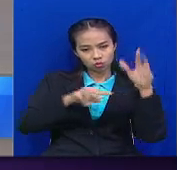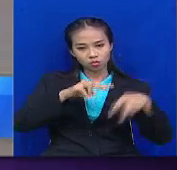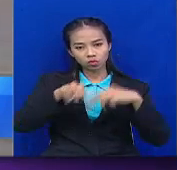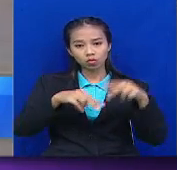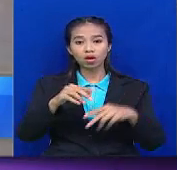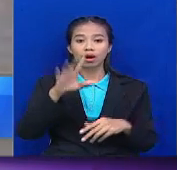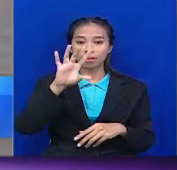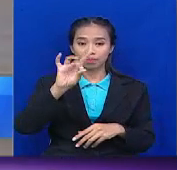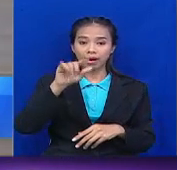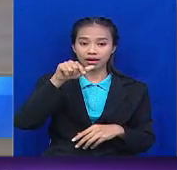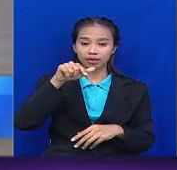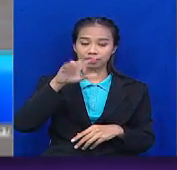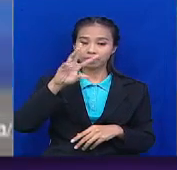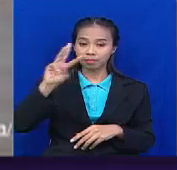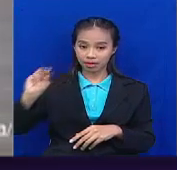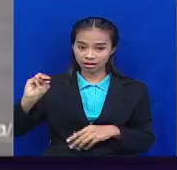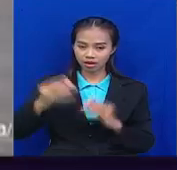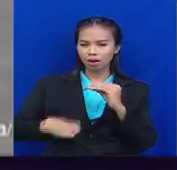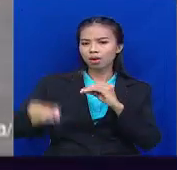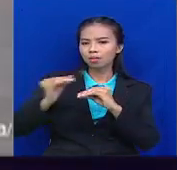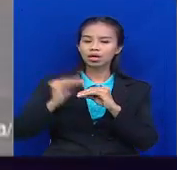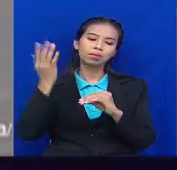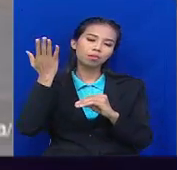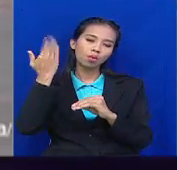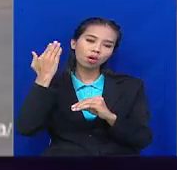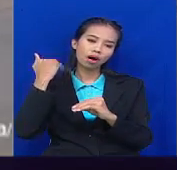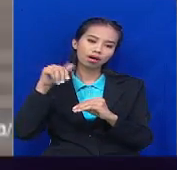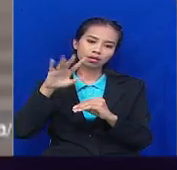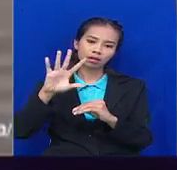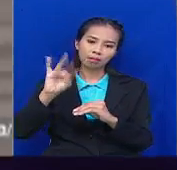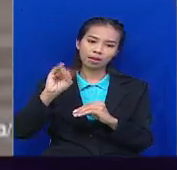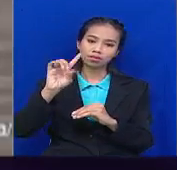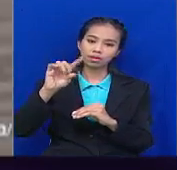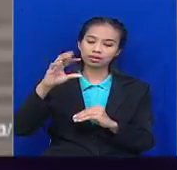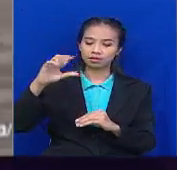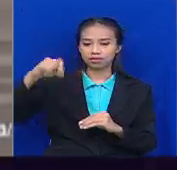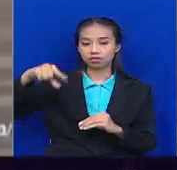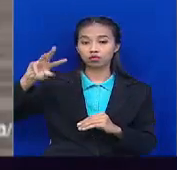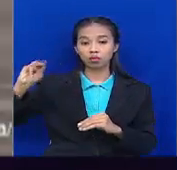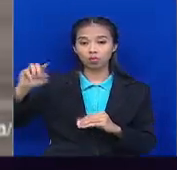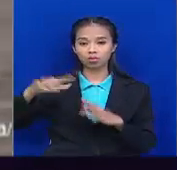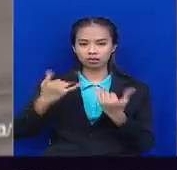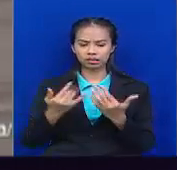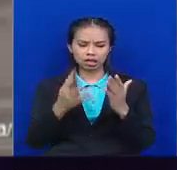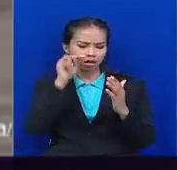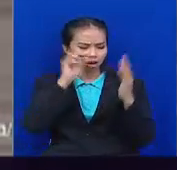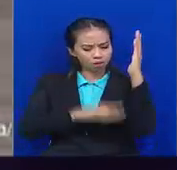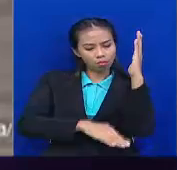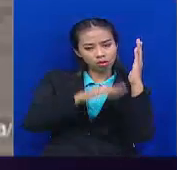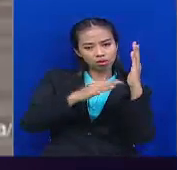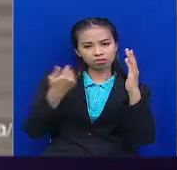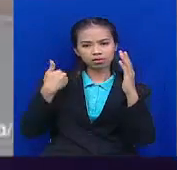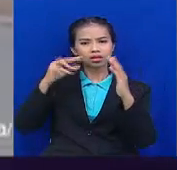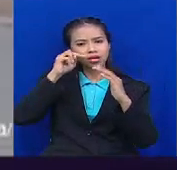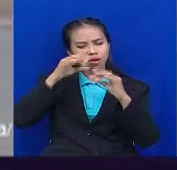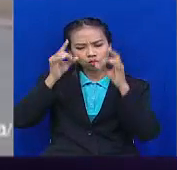ตร48เซนติเมตรเพิ่มสูงขึ้นจากเมื่อวานนี้ถึง81เซนติเมตรและจากระดับน้ำที่เพิ่มสูงขึ้นและมีกระแสน้